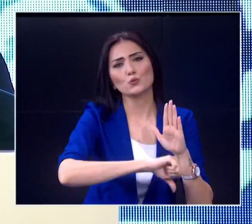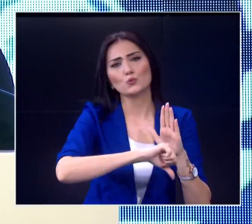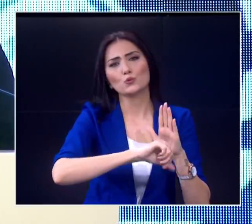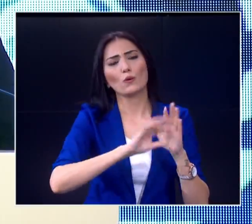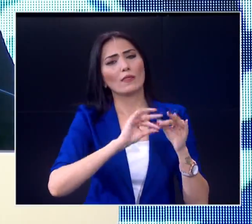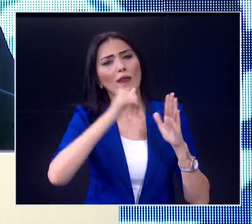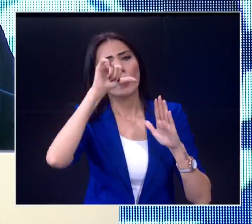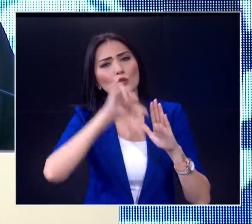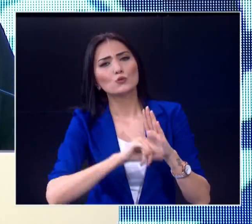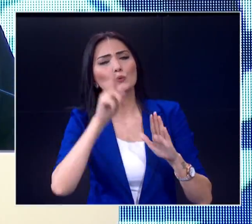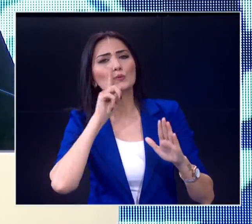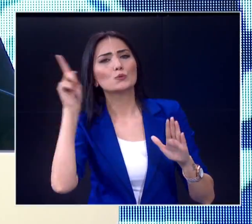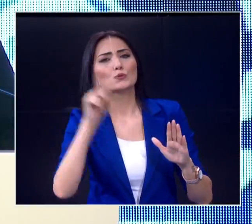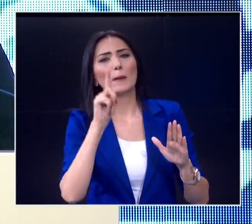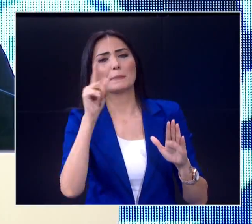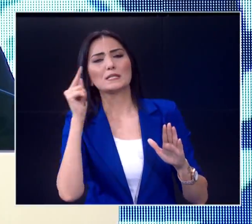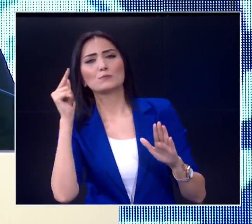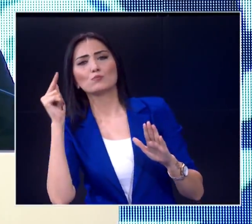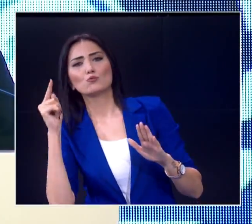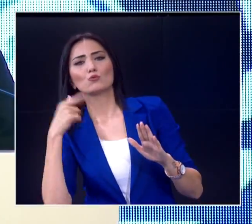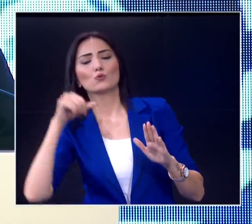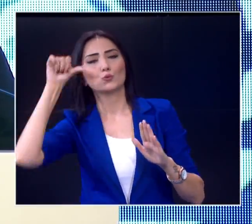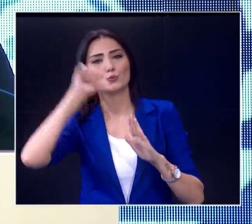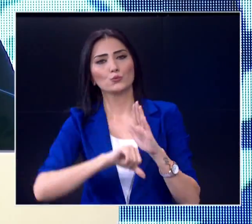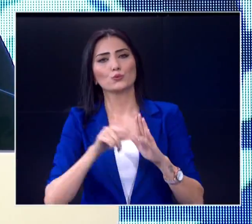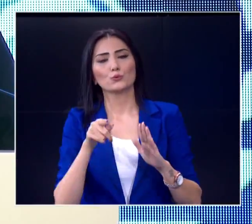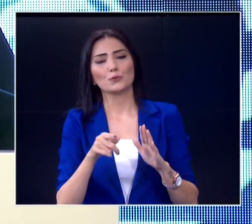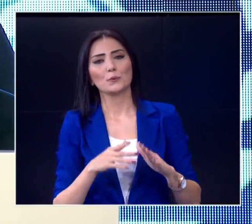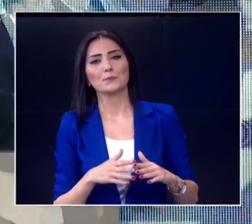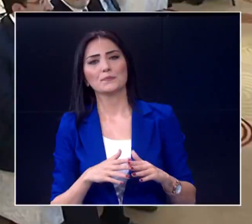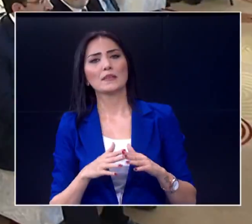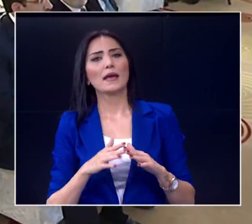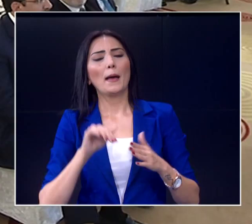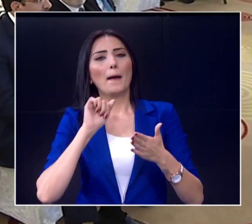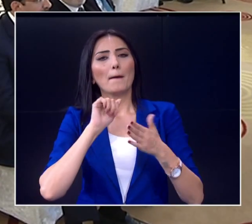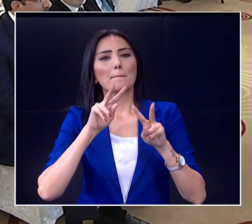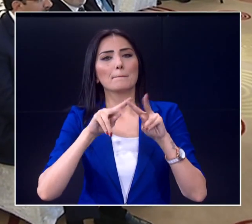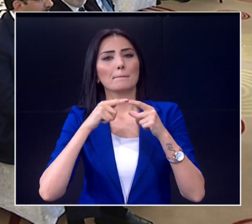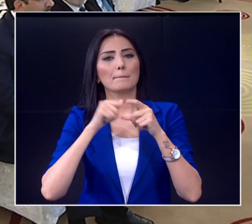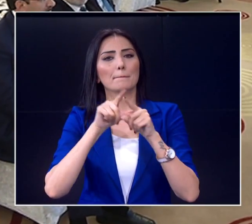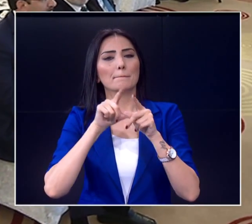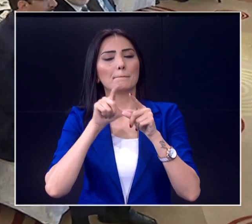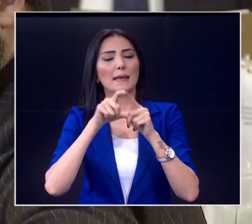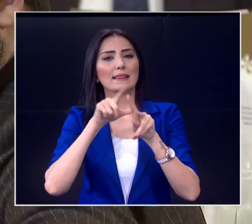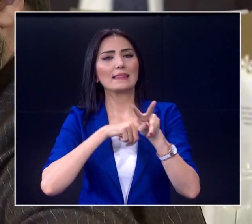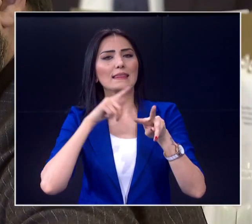Nereye düşürdük? %1,5 seviyesine düşürdük. Medya kuruluşlarına yönelik